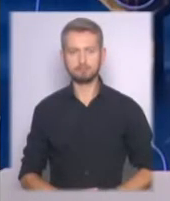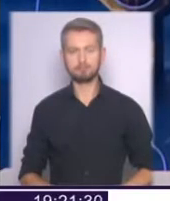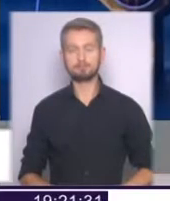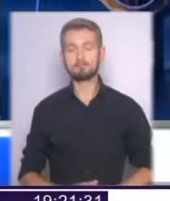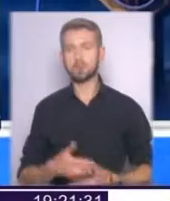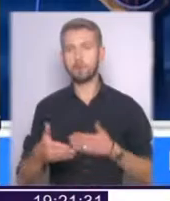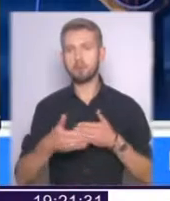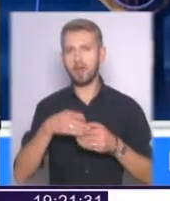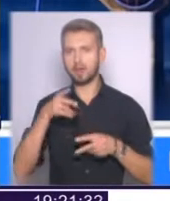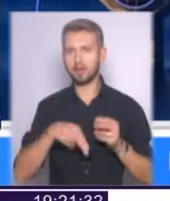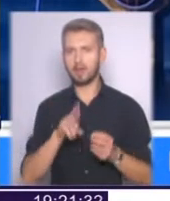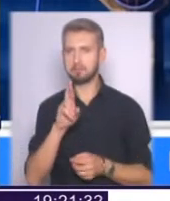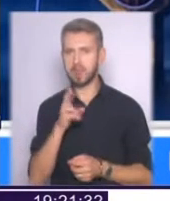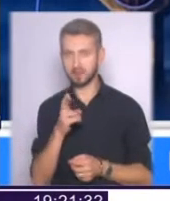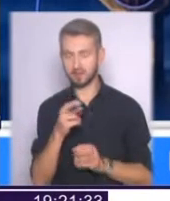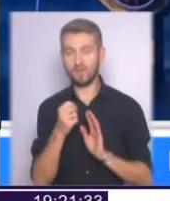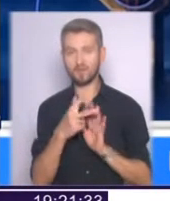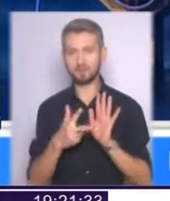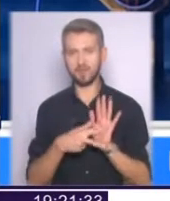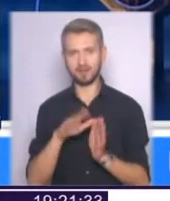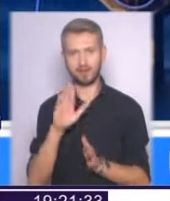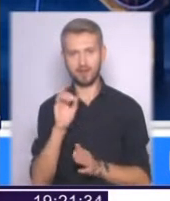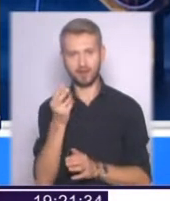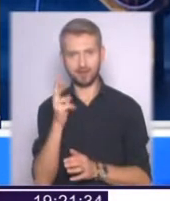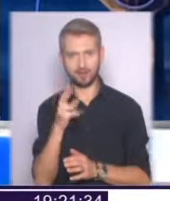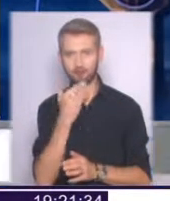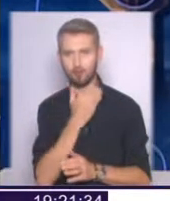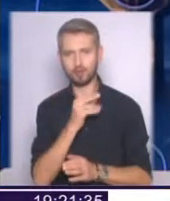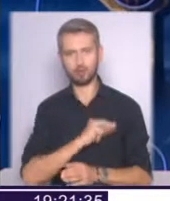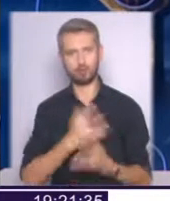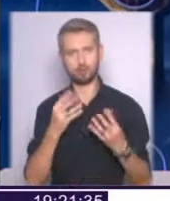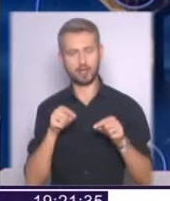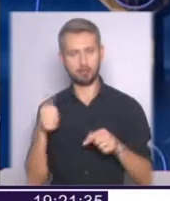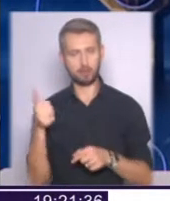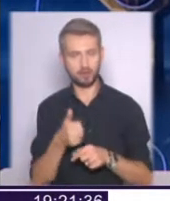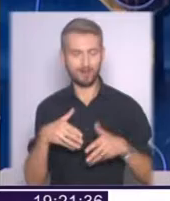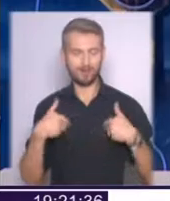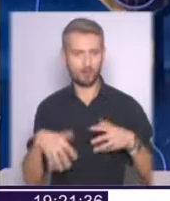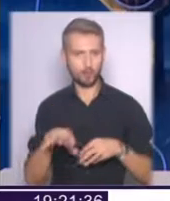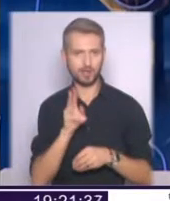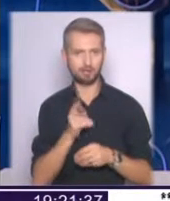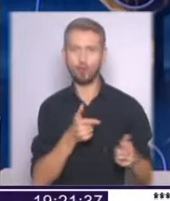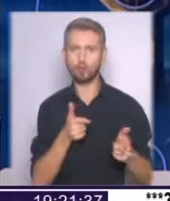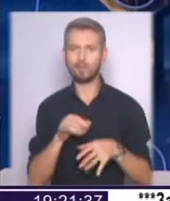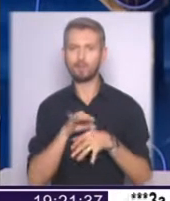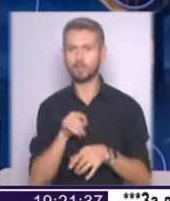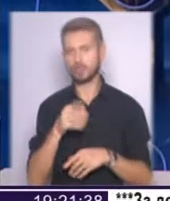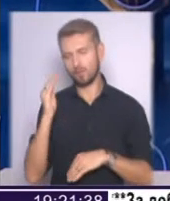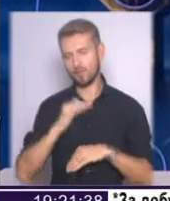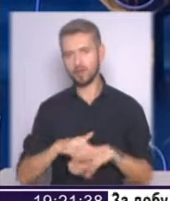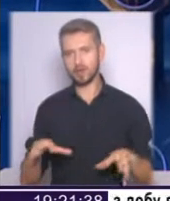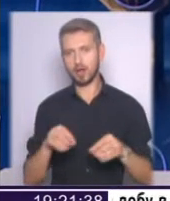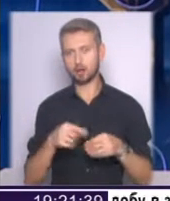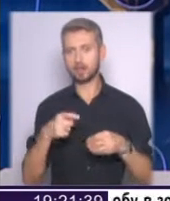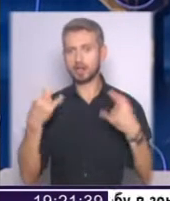Добігає кінця п'ятниця, 18 вересня, останній робочий день цього тижня. Я вітаю усіх, хто готовий провести цей вечір разом з